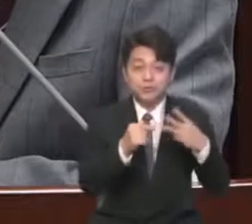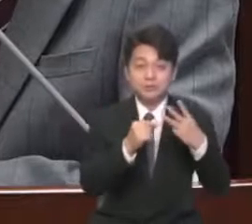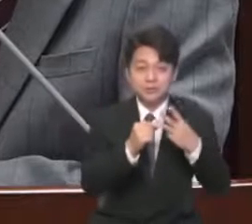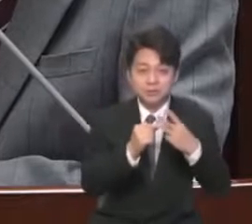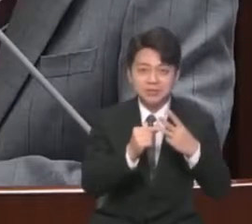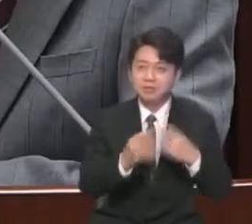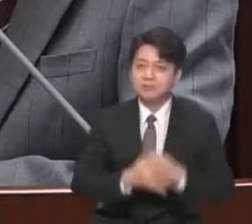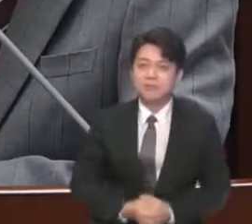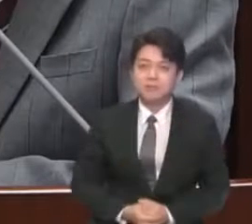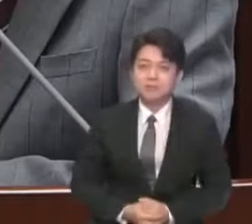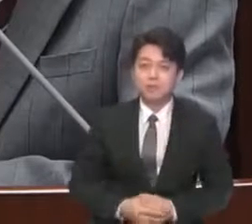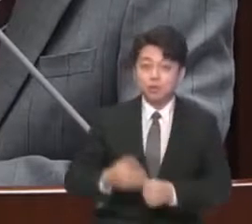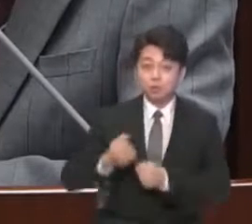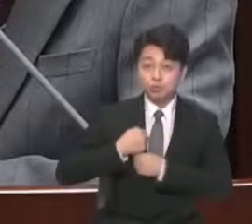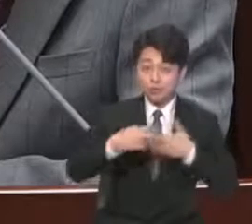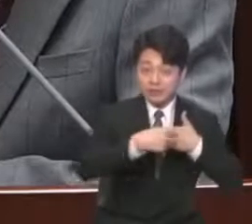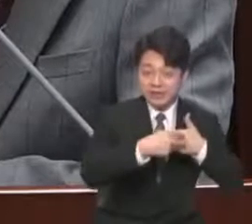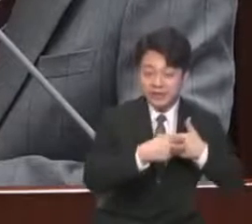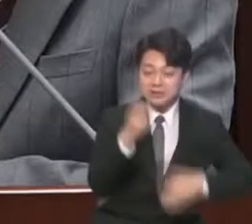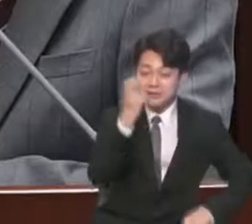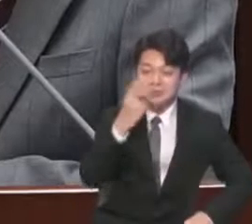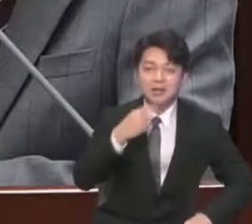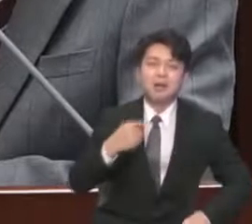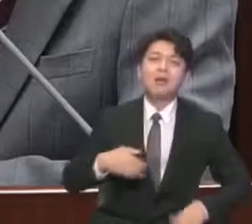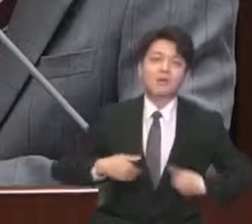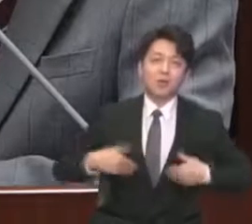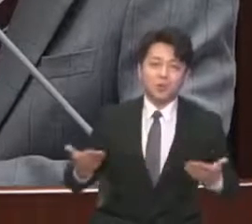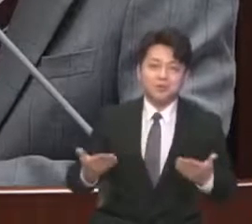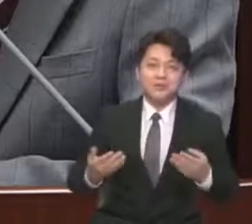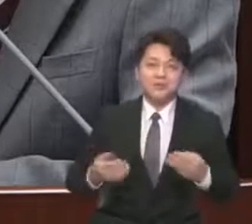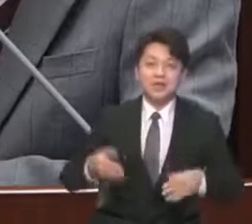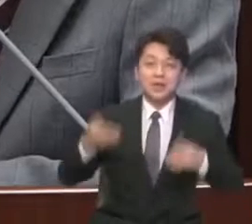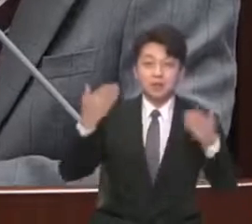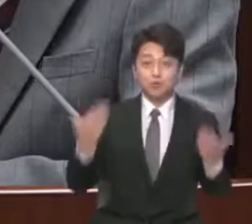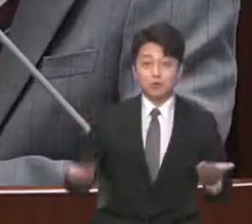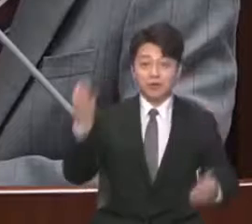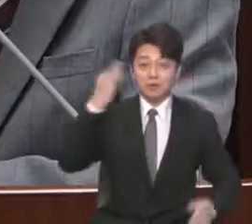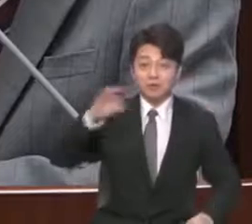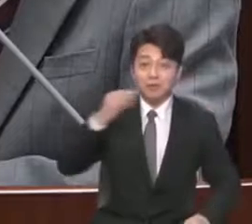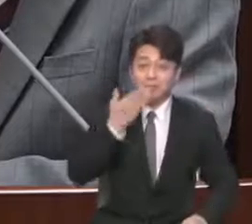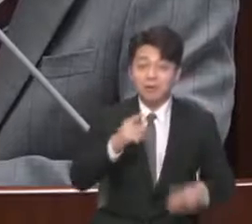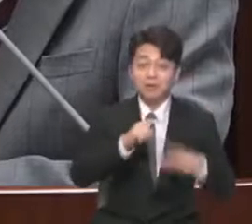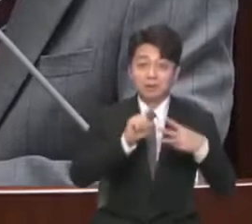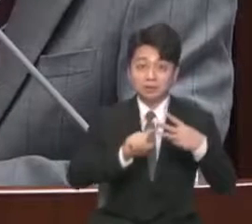받아도 병가 연장하는 데 문제 없다. 이게 그날 국방부에서 발표한 내용 요지입니다. 틀림이 있습니까?